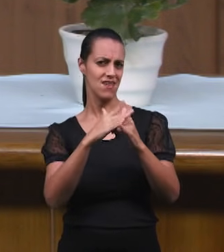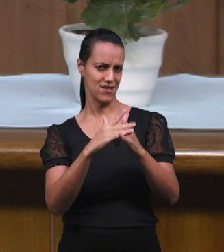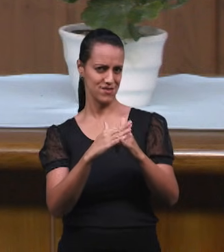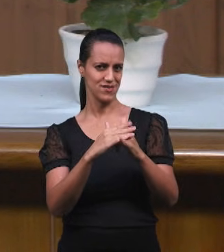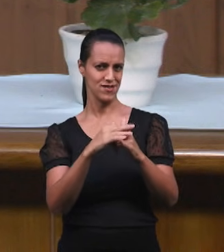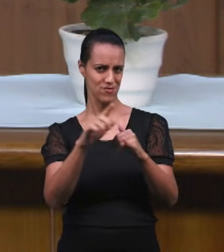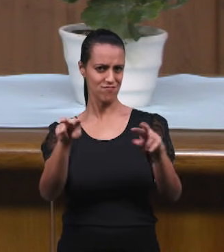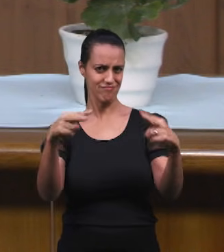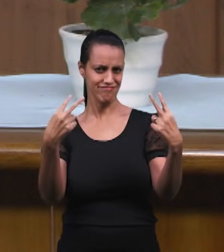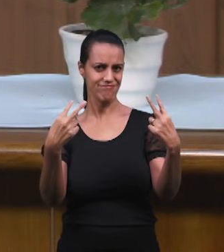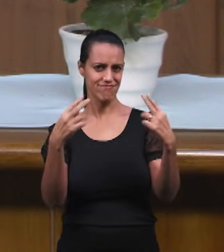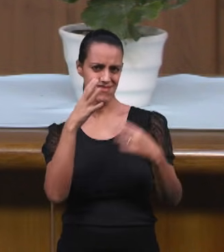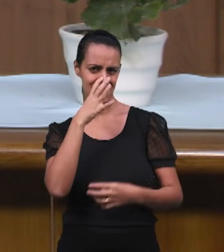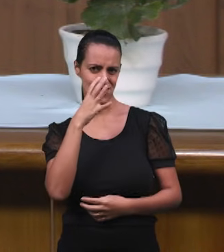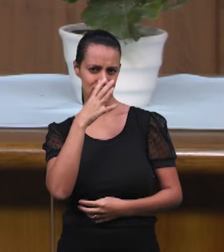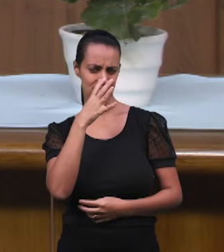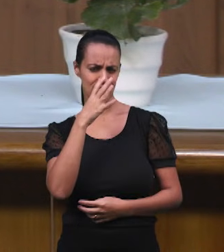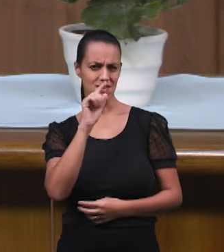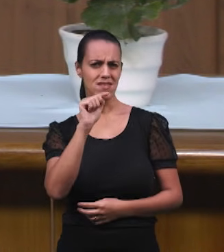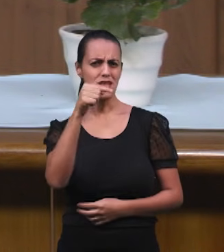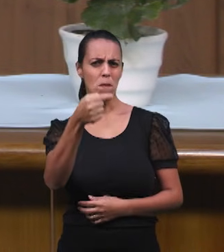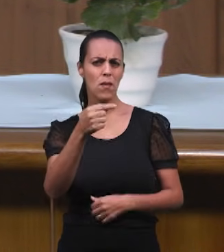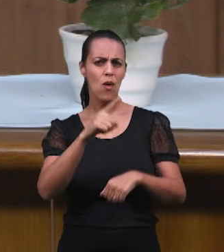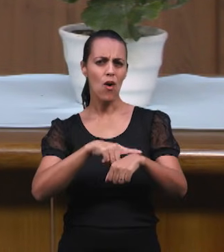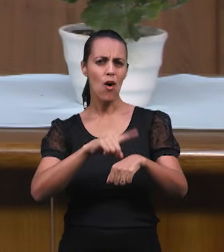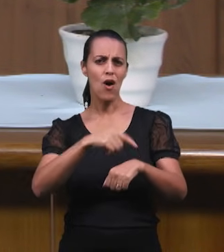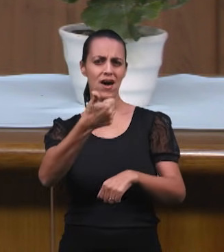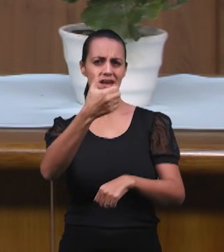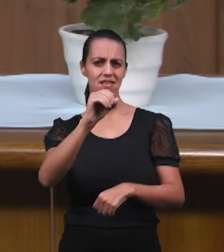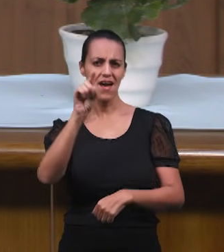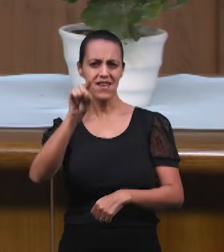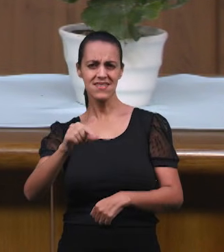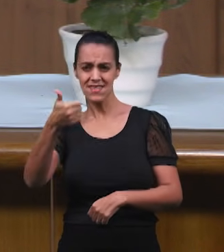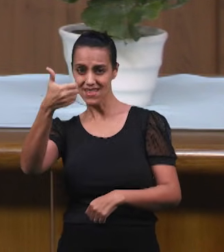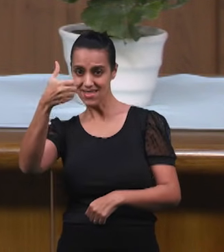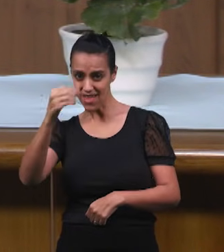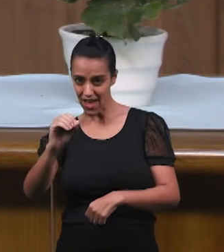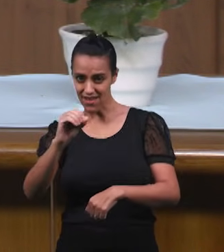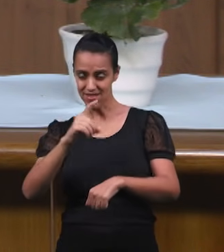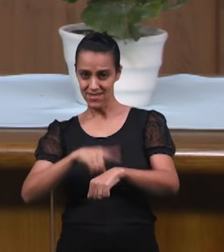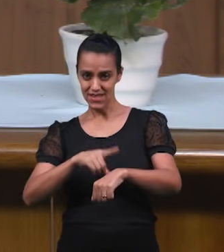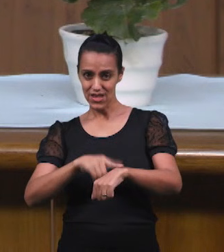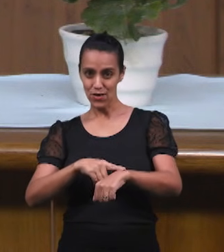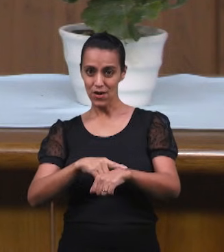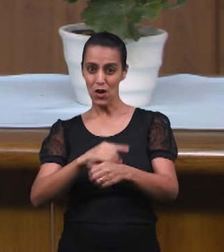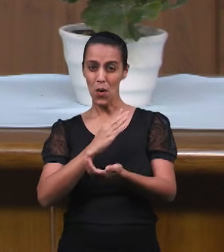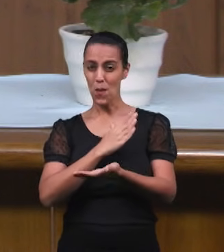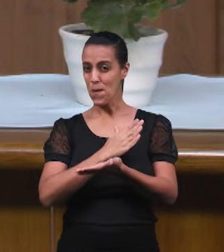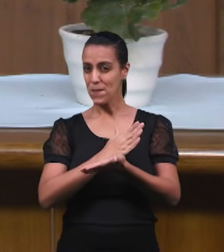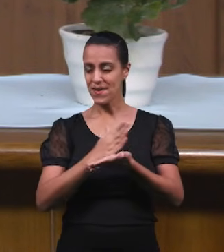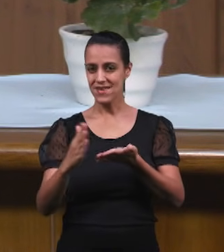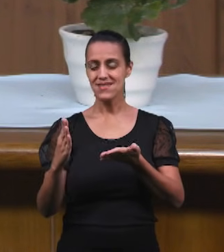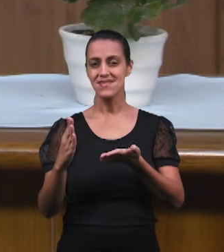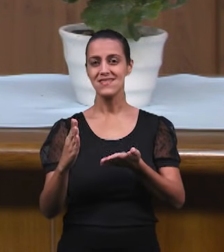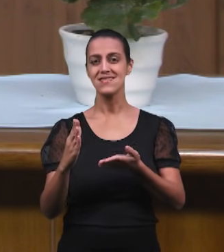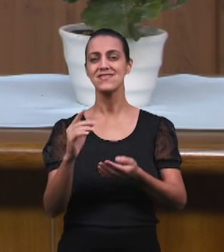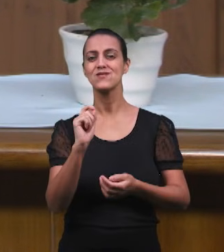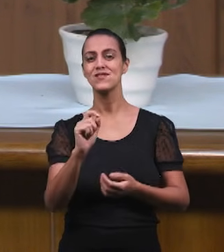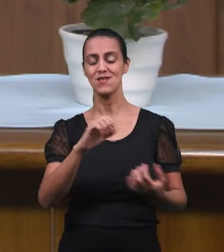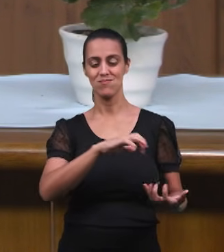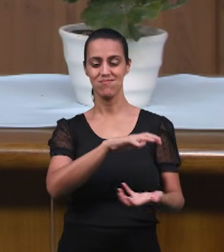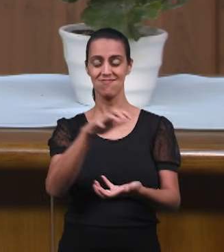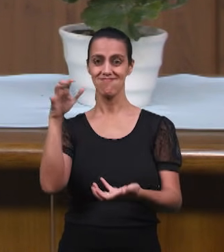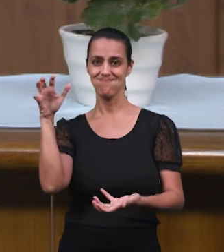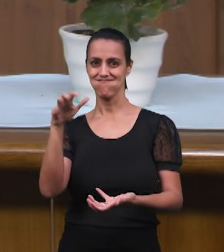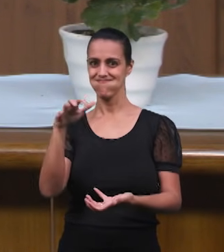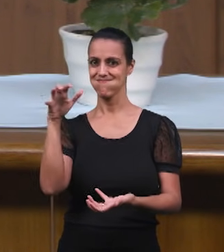Où vous nous assistez maintenant. D'ici peu, à 10h10, ponctuellement au Brésil, nous entrons en réseau avec notre système